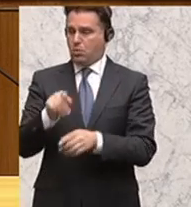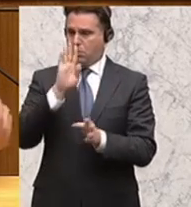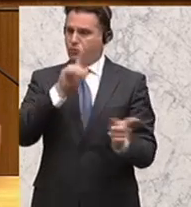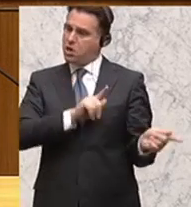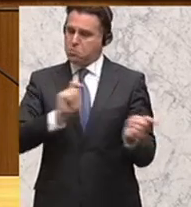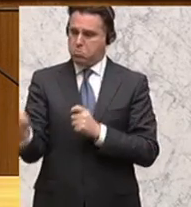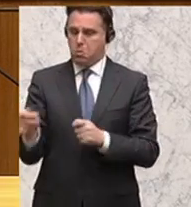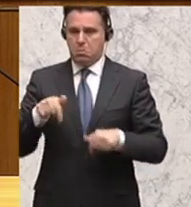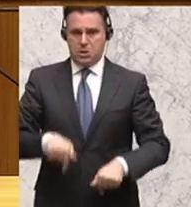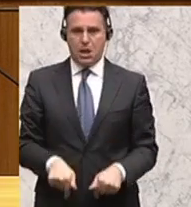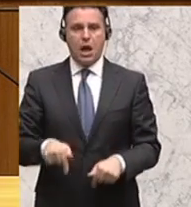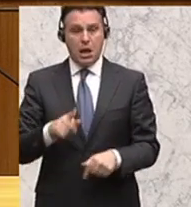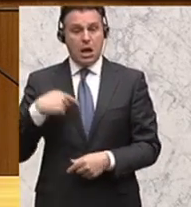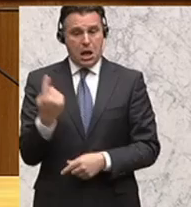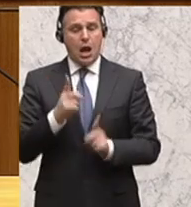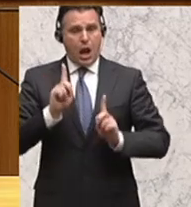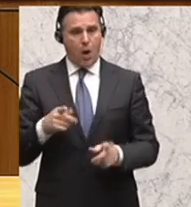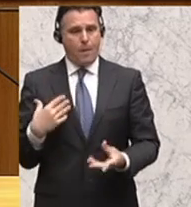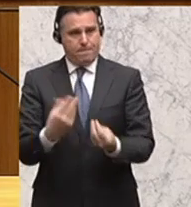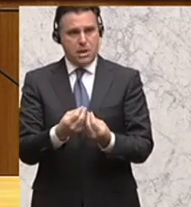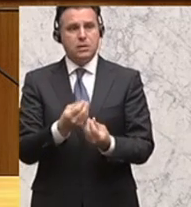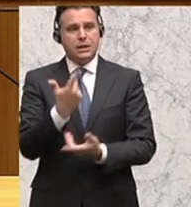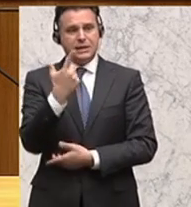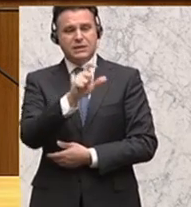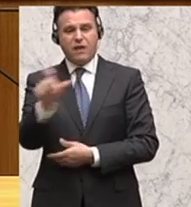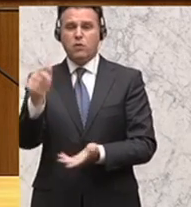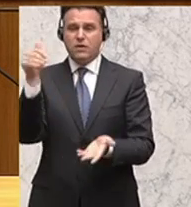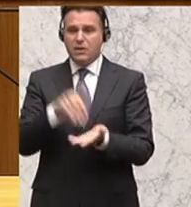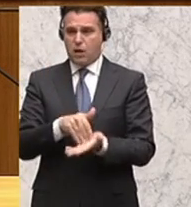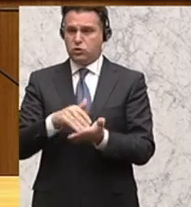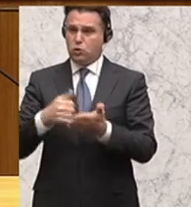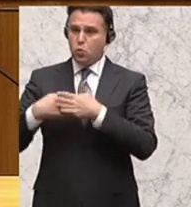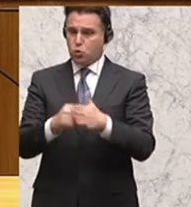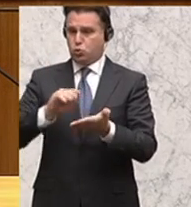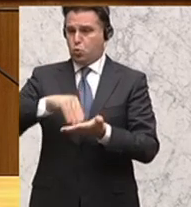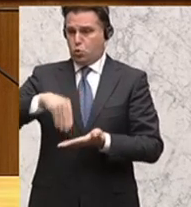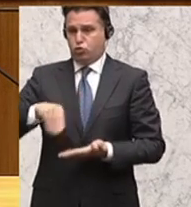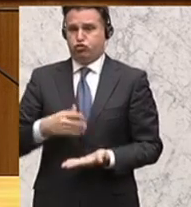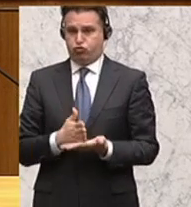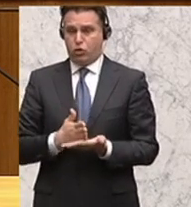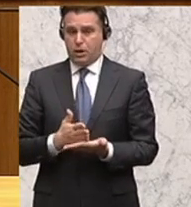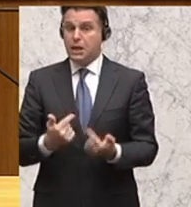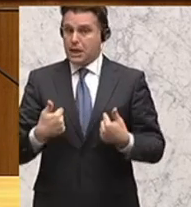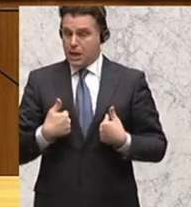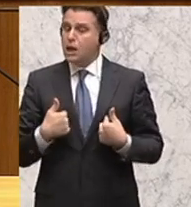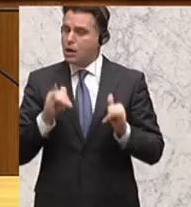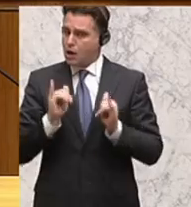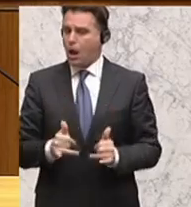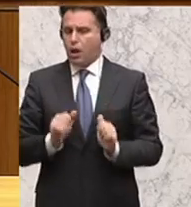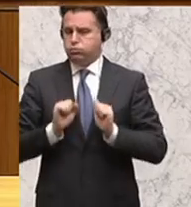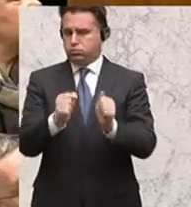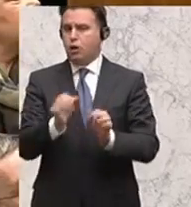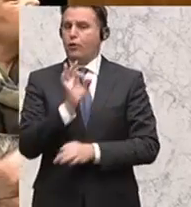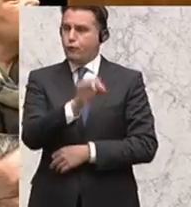auch hier von uns gestartet wurde, über 200.000 Unterstützungserklärungen und wir unterstützen dieses